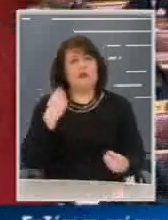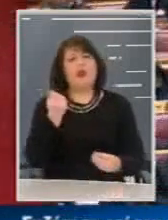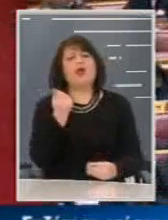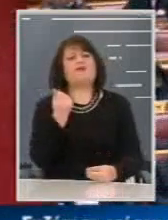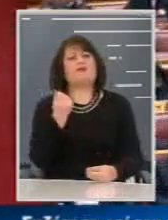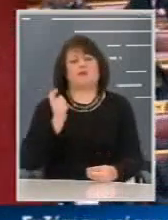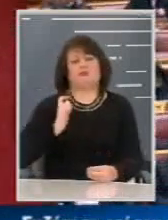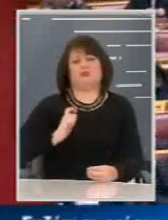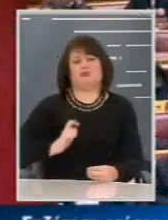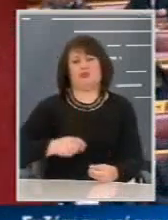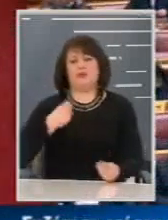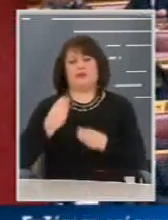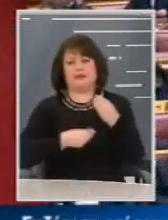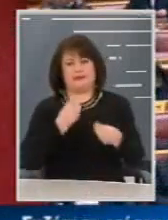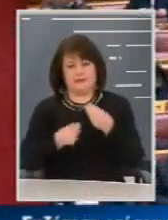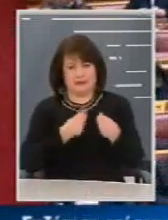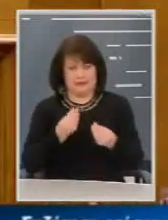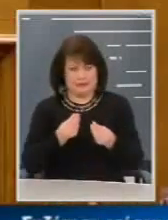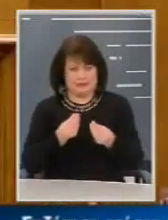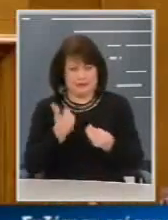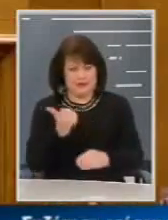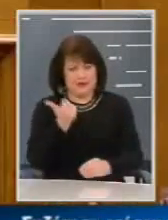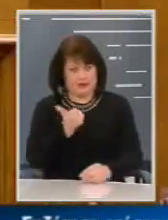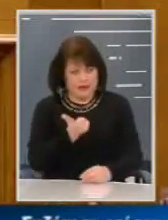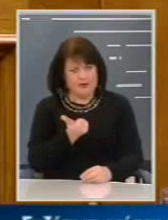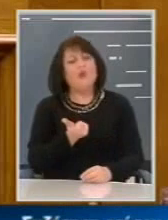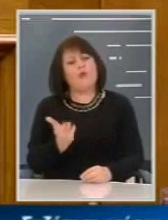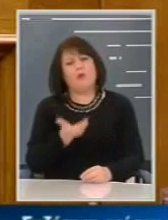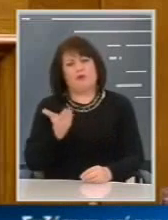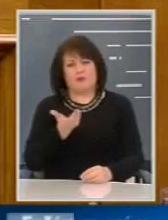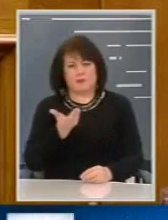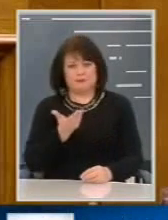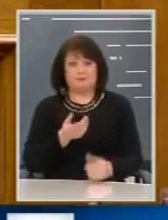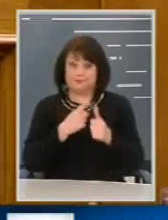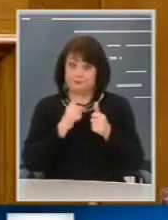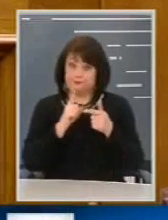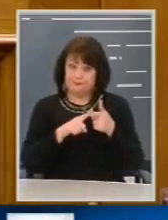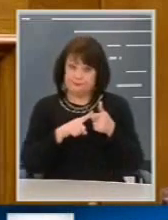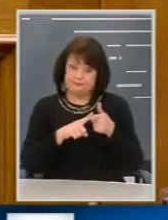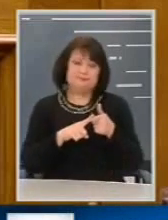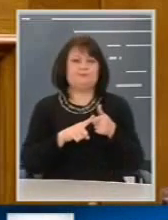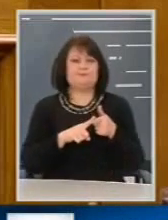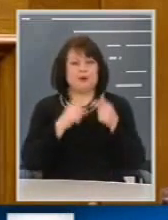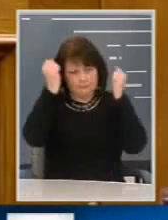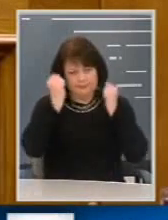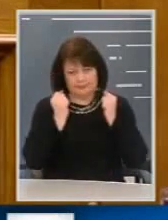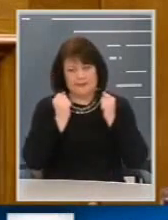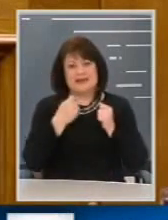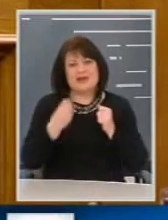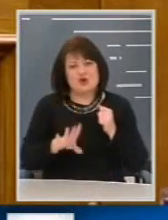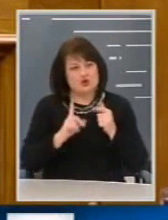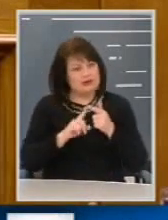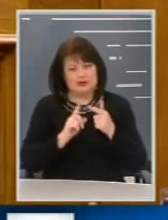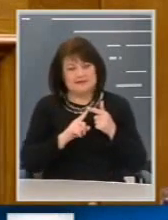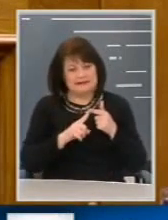αγελάδων αποτελεί το πρώτο μέρος αυτής της επιχειρηματολογίας. Το δεύτερο και περισσότερο διαβρωτικό μέρος